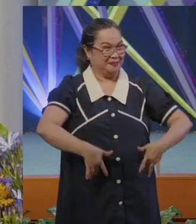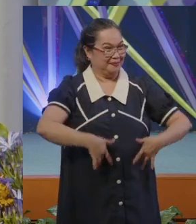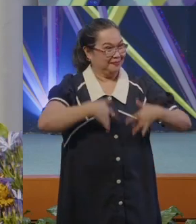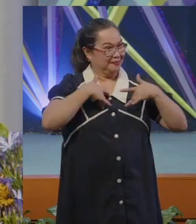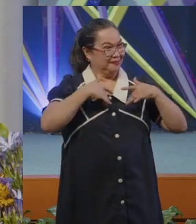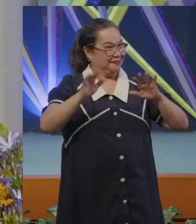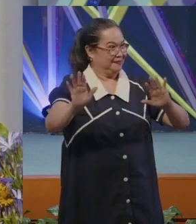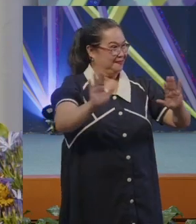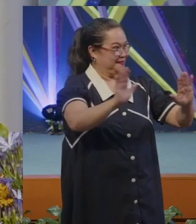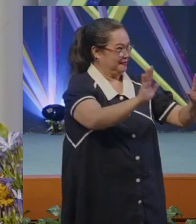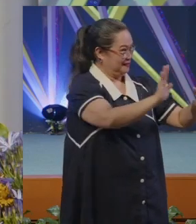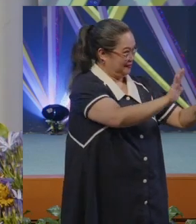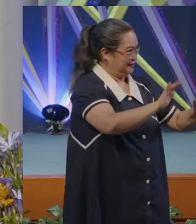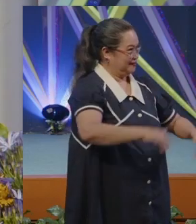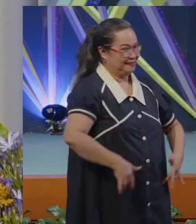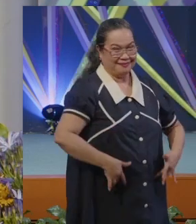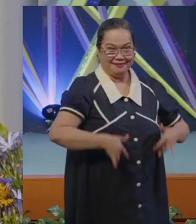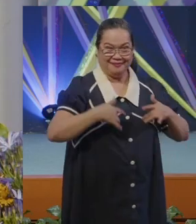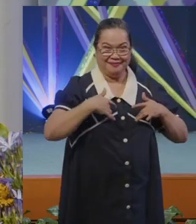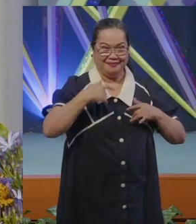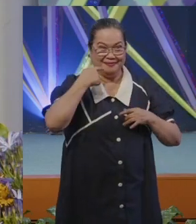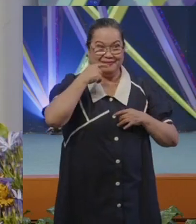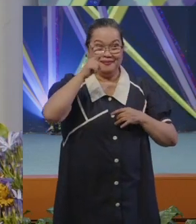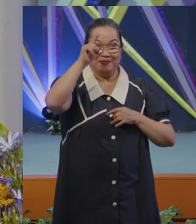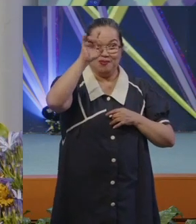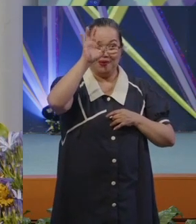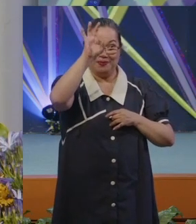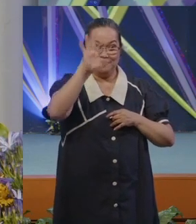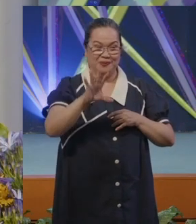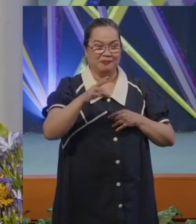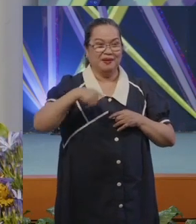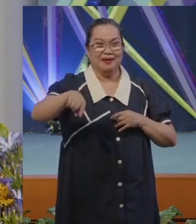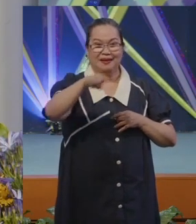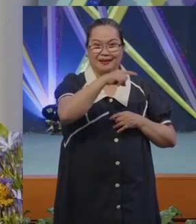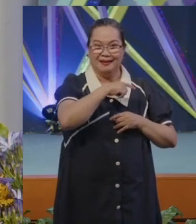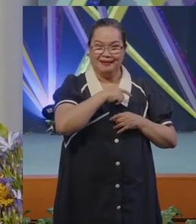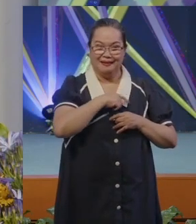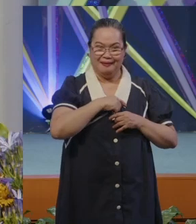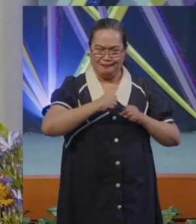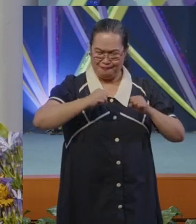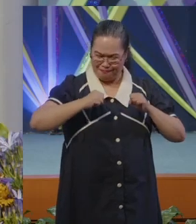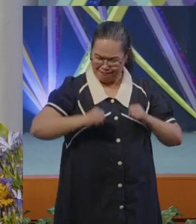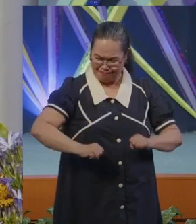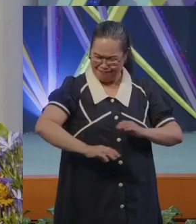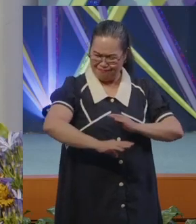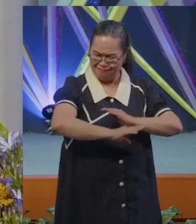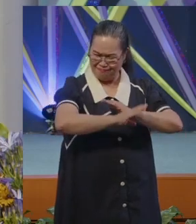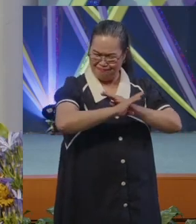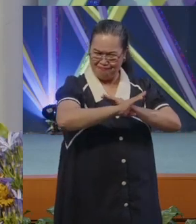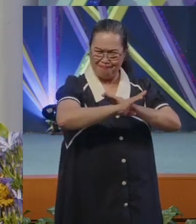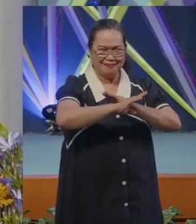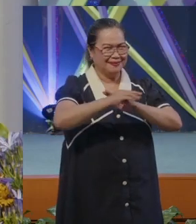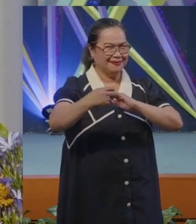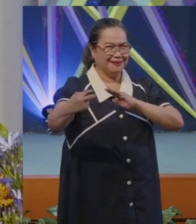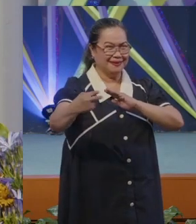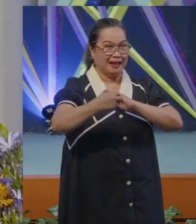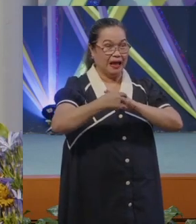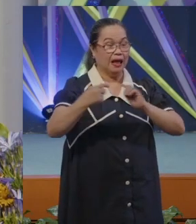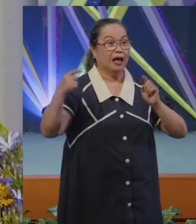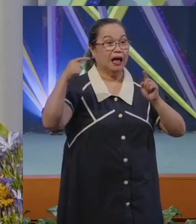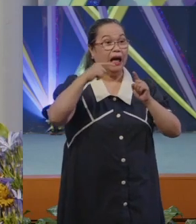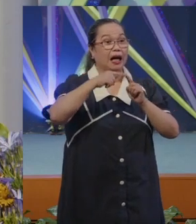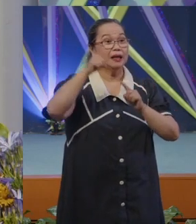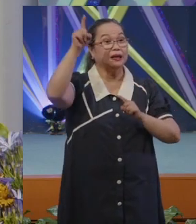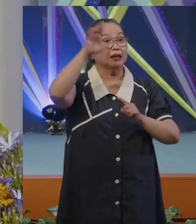life. Merong isang pastor nagsabi sa akin, we are invincible until the Lord